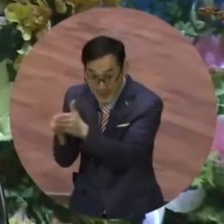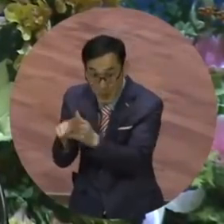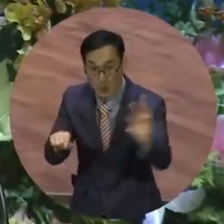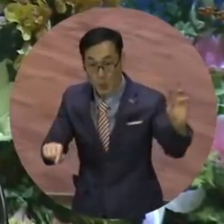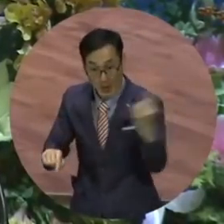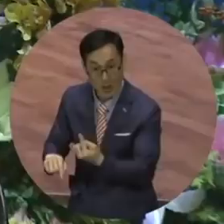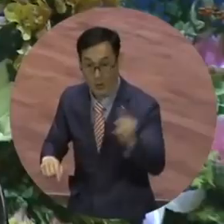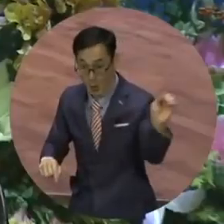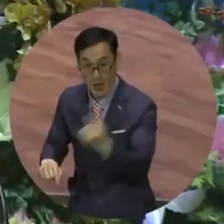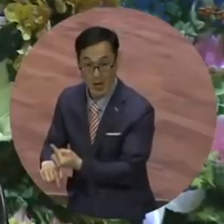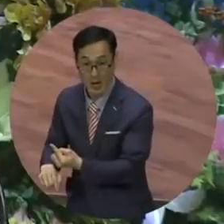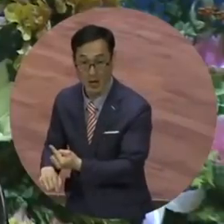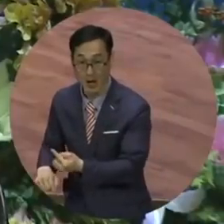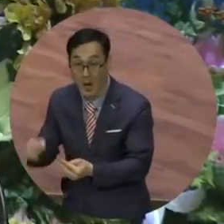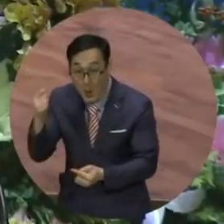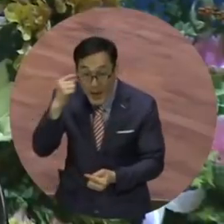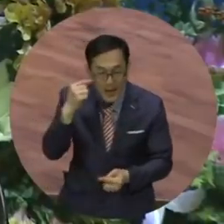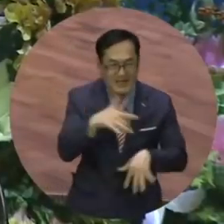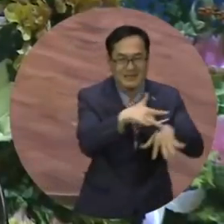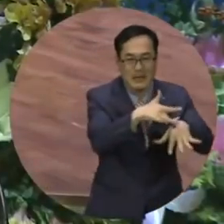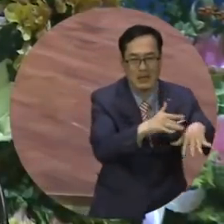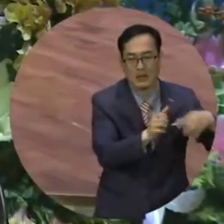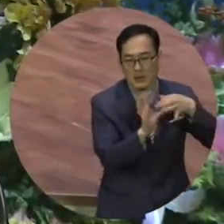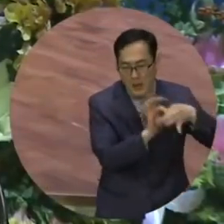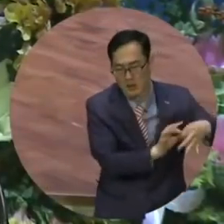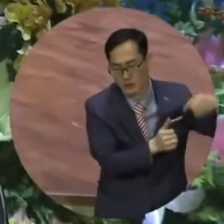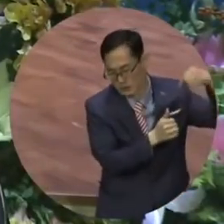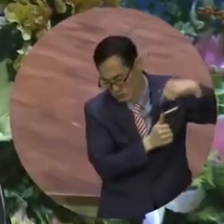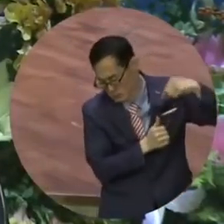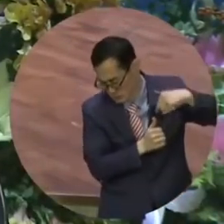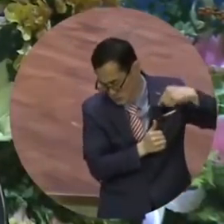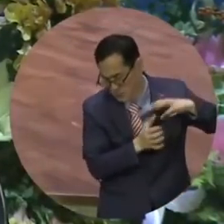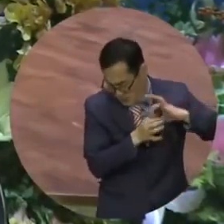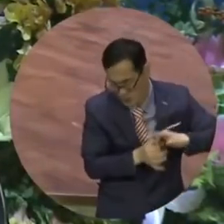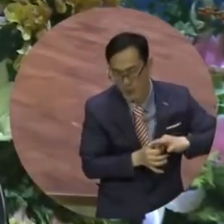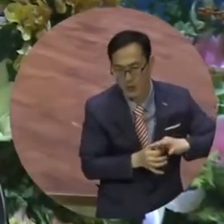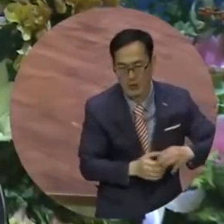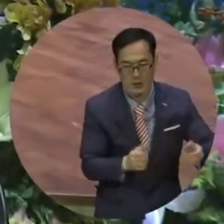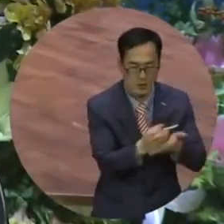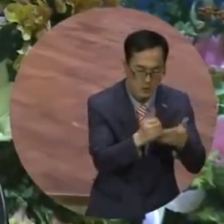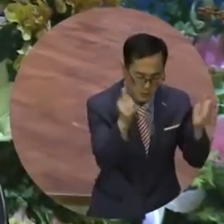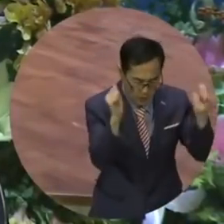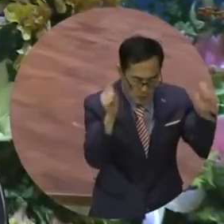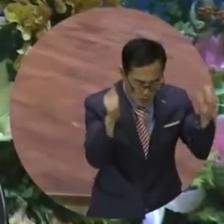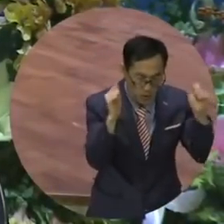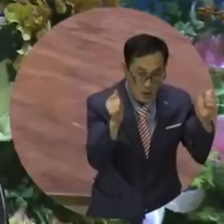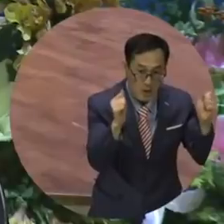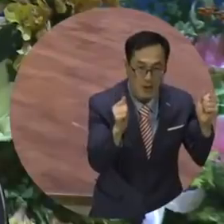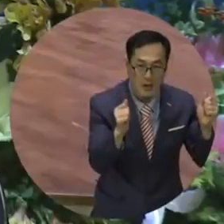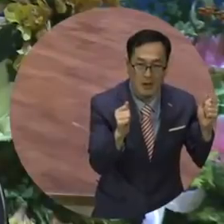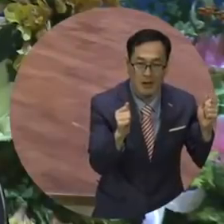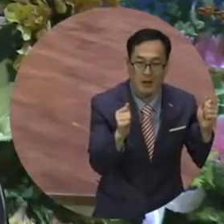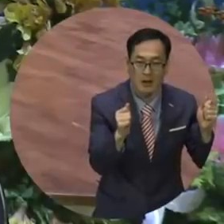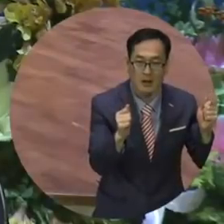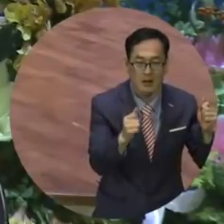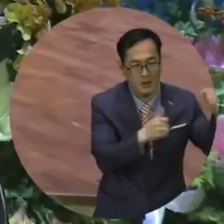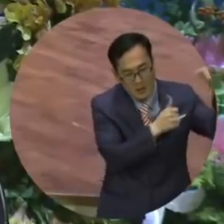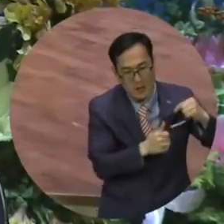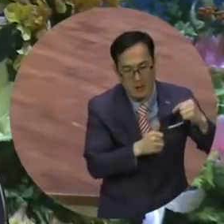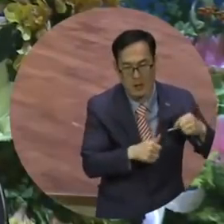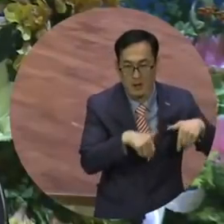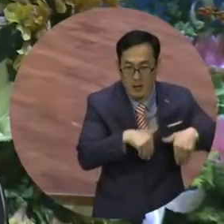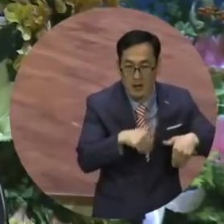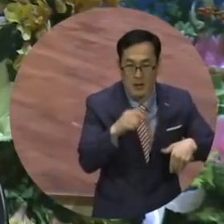본인도 힘들게 시달리고 못 죽었어 하고 있는데 복음 들으니까 견딜 수 없지요. 뭐